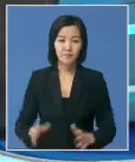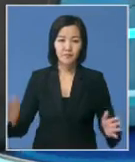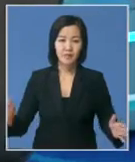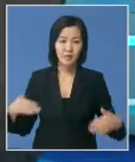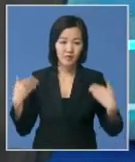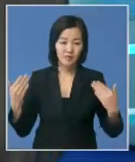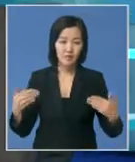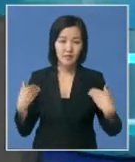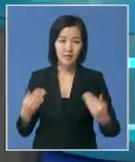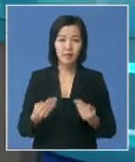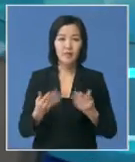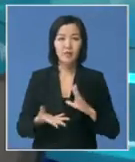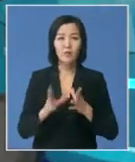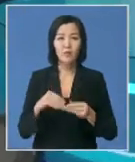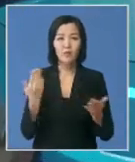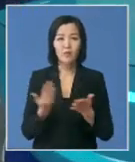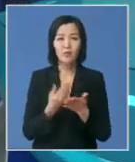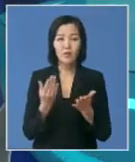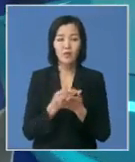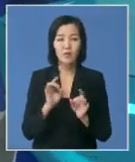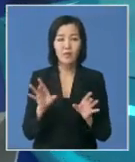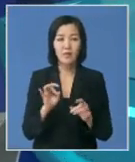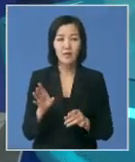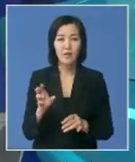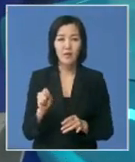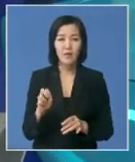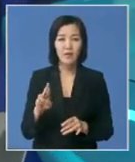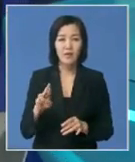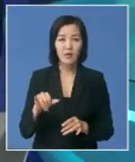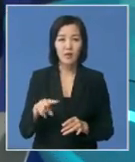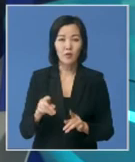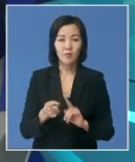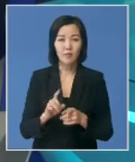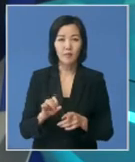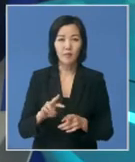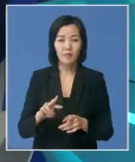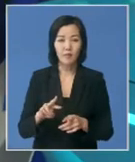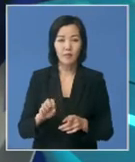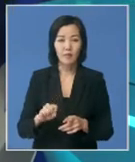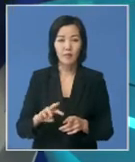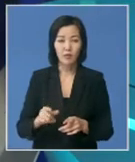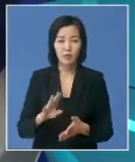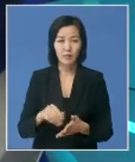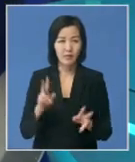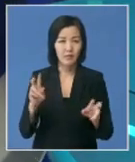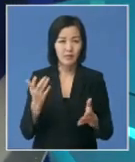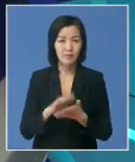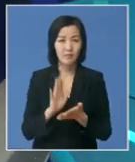Армысыздар, жетсу арнасында қорытынды жаңалықтар. Студияда Ялымсан Сызбаева, суда аудармада Айгүл Станбекова. Алдымен қысқашаңдатпа.